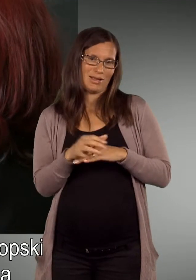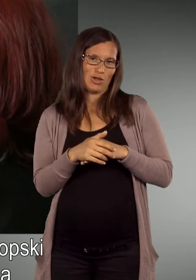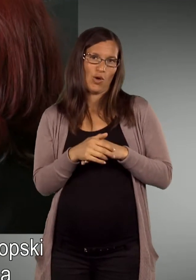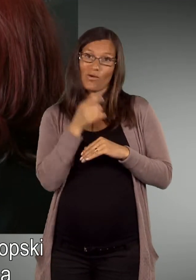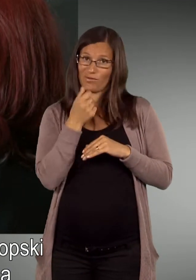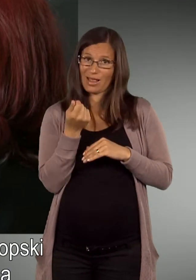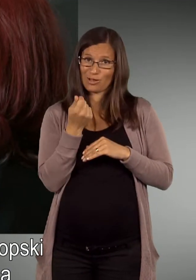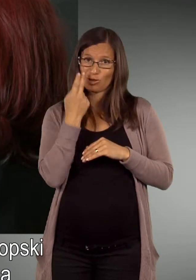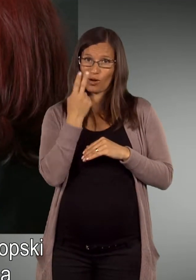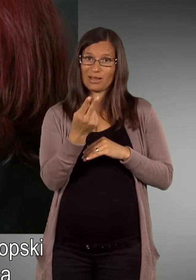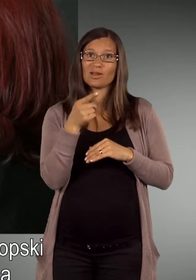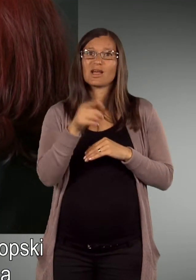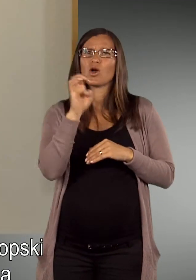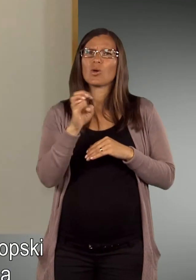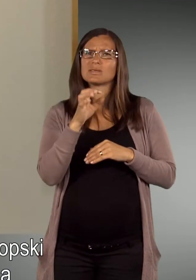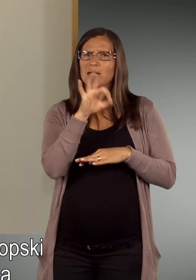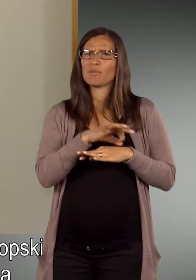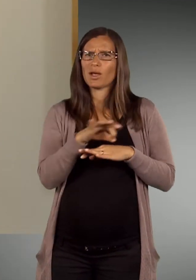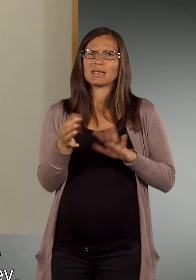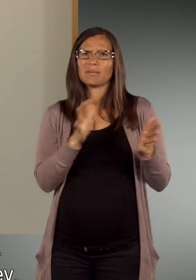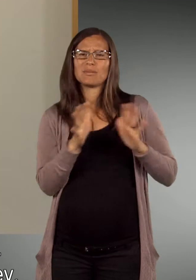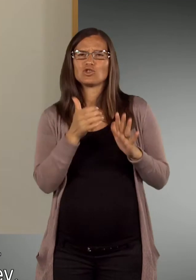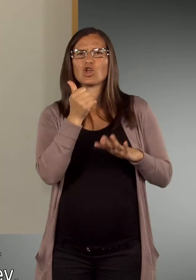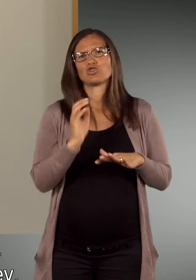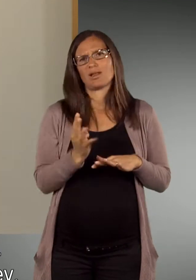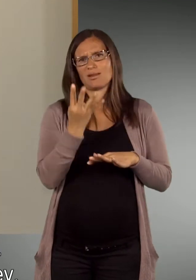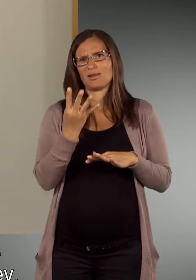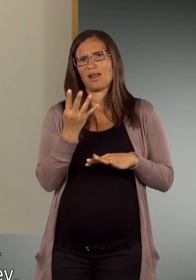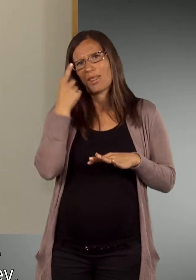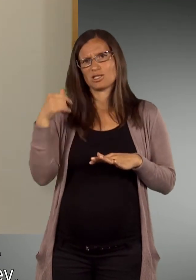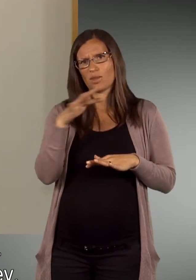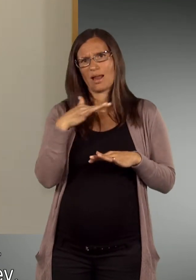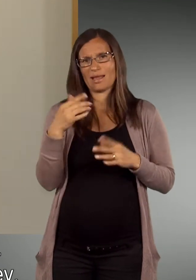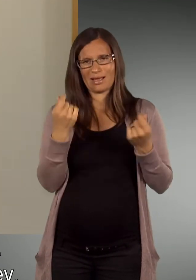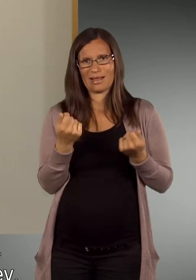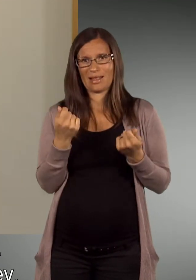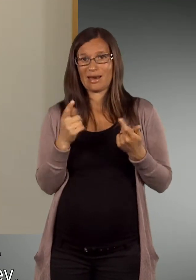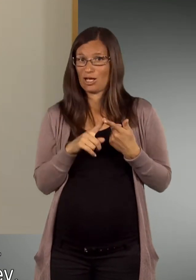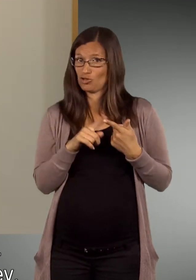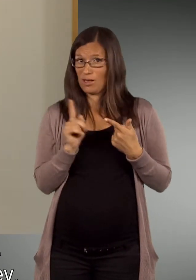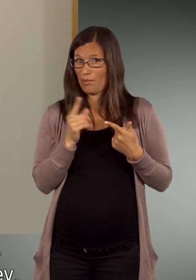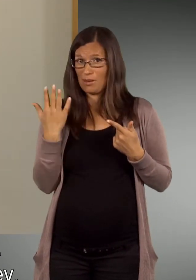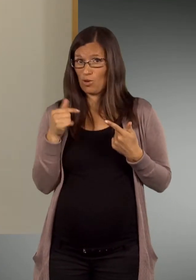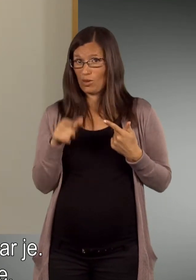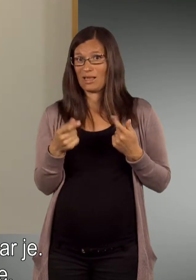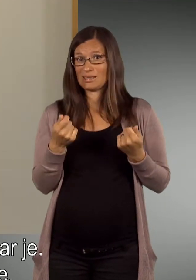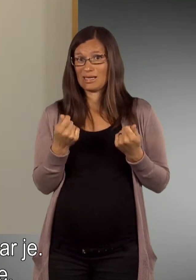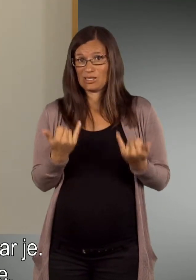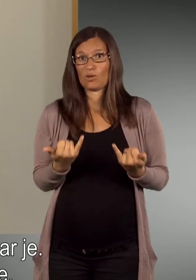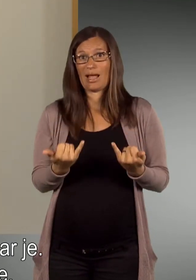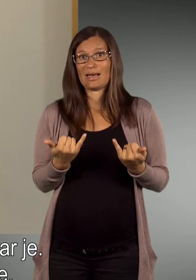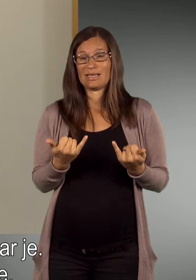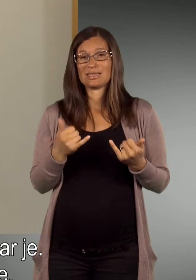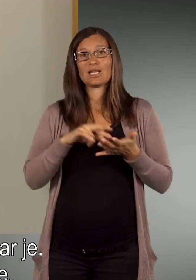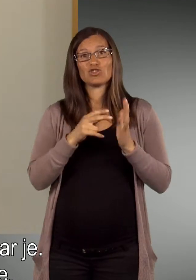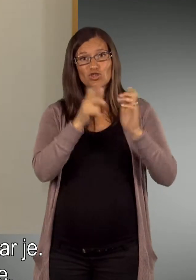Finančno gledano so ti evropski projekti približno četrtina nacionalnega denarja. Če ne bi bilo teh sredstev, danes inštitut ne bi